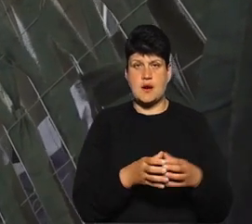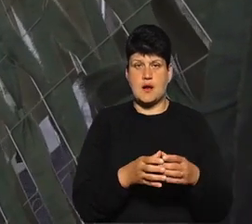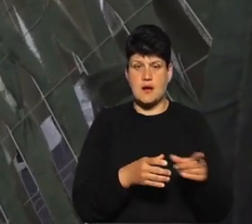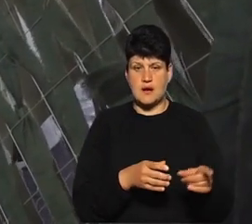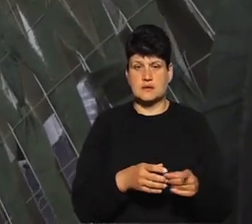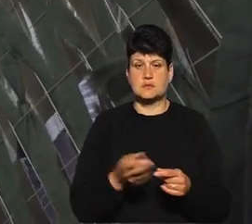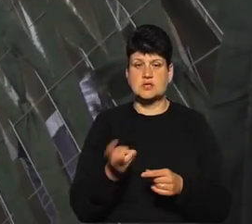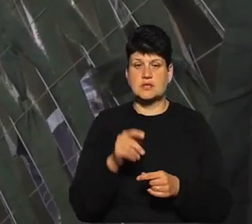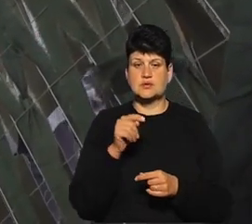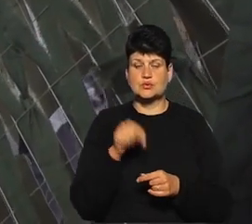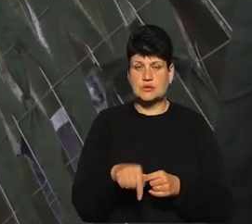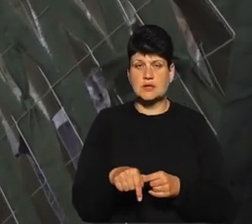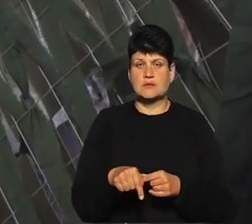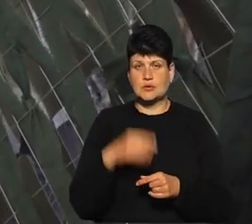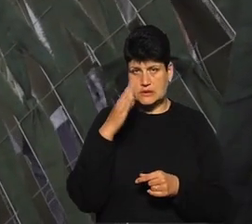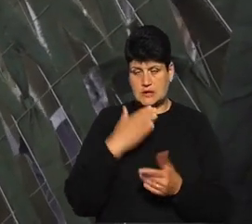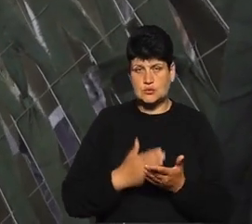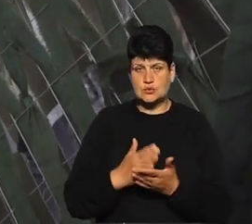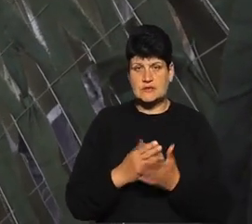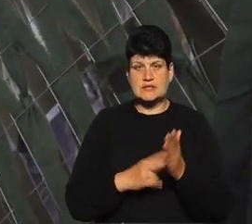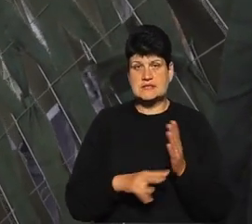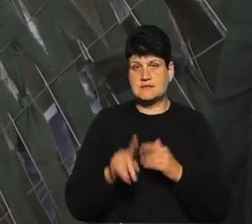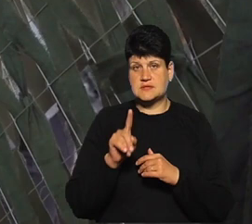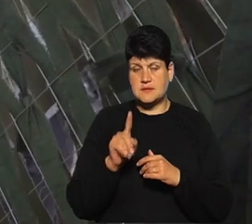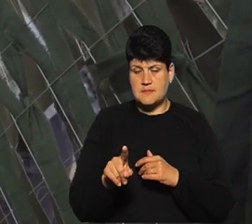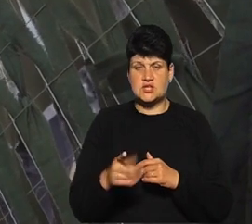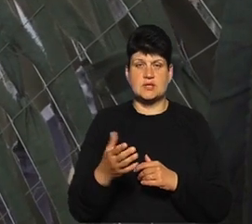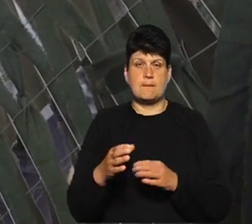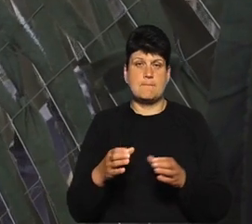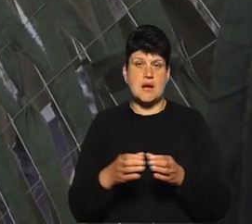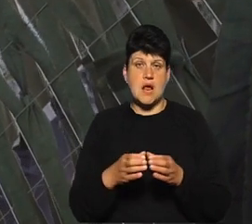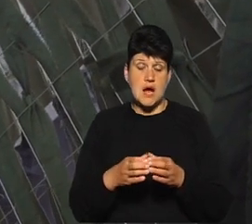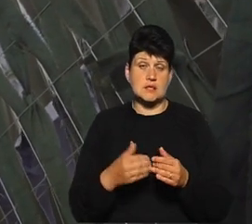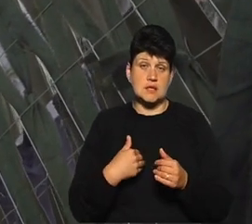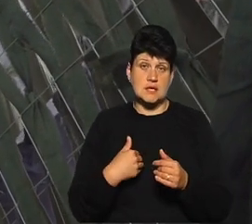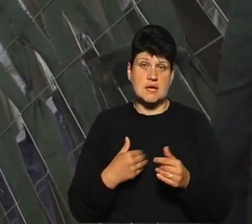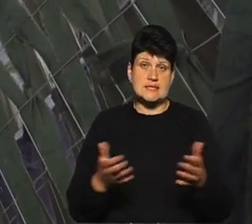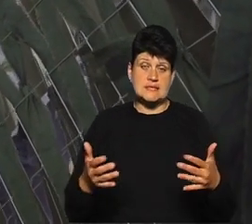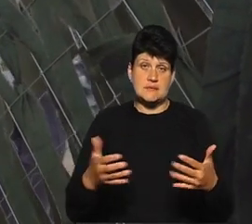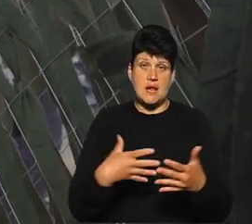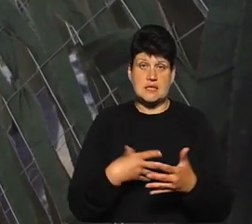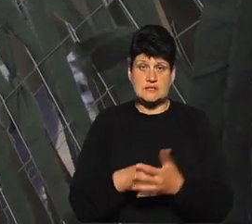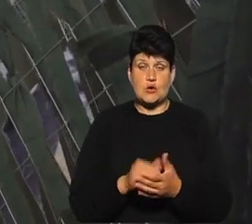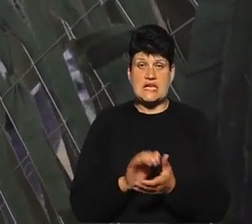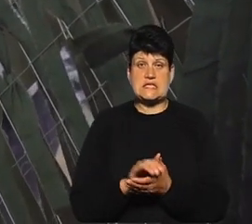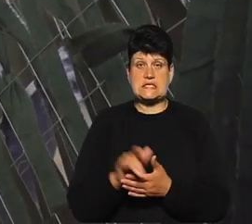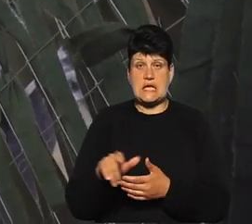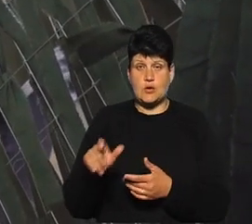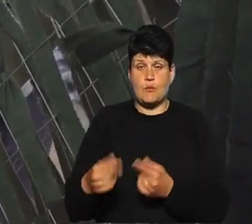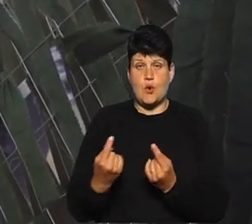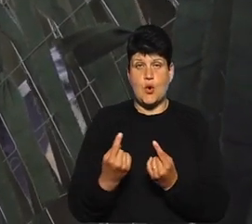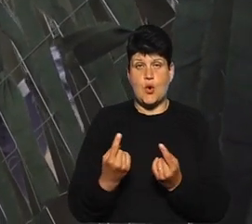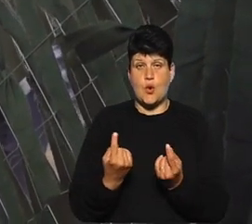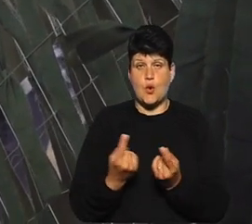оскільки мій тато зараз служить у 71-й єрейській бригаді, і я зібрала своїх знайомих, своїх